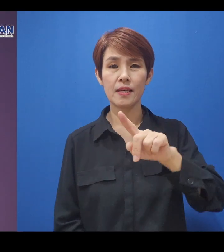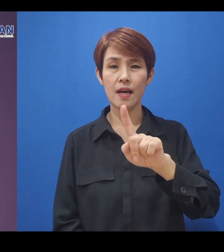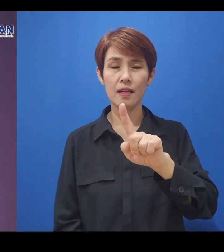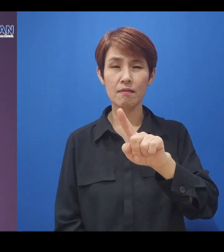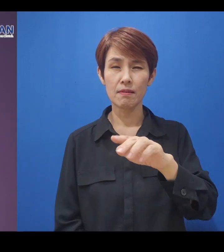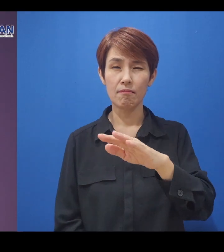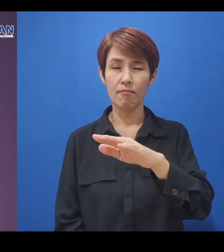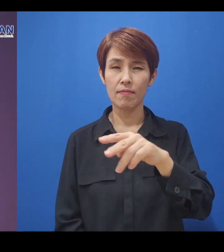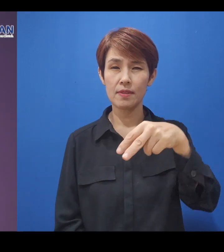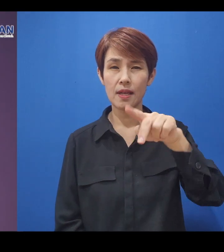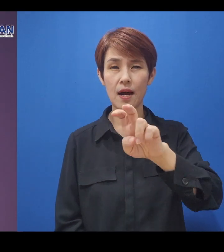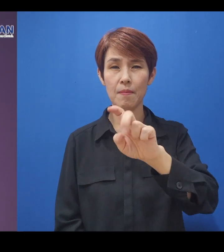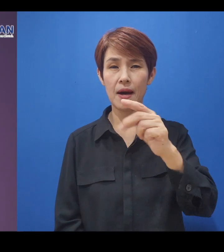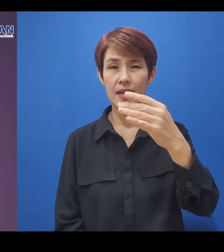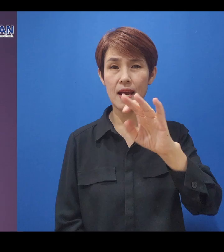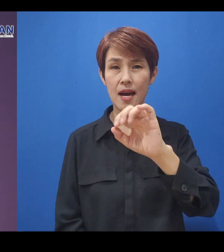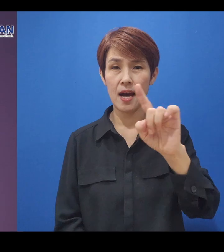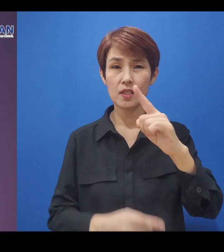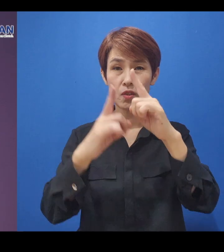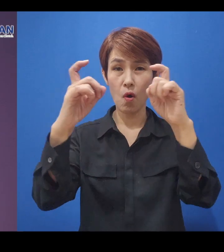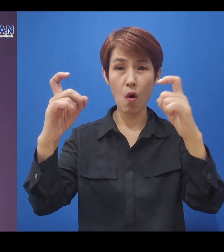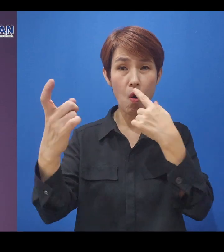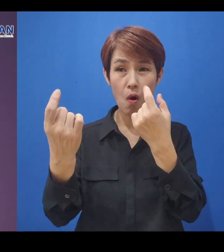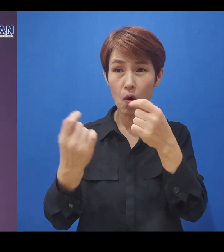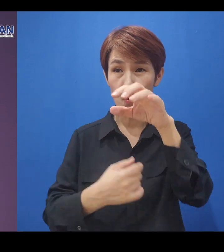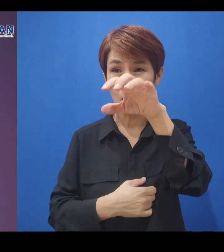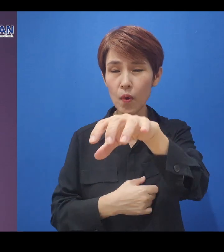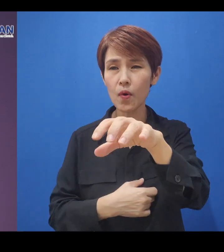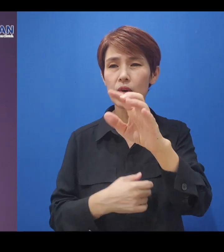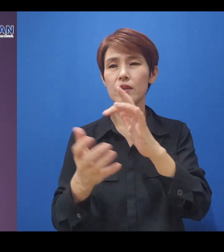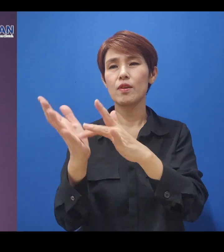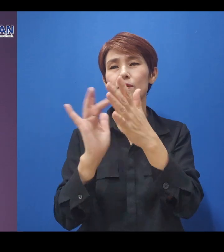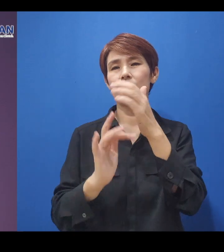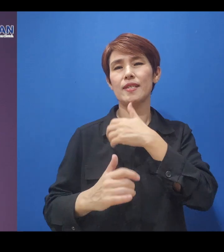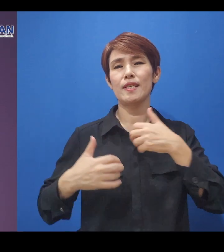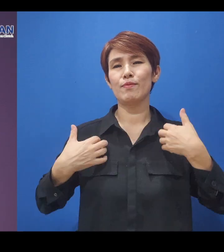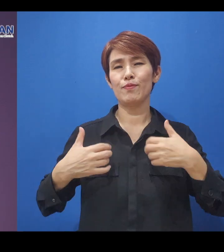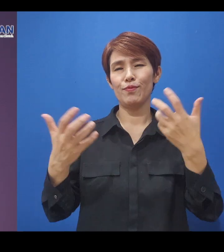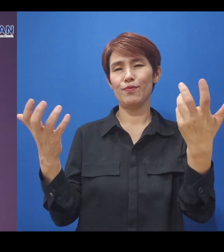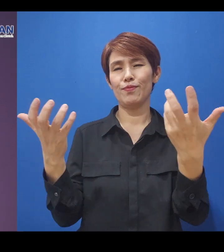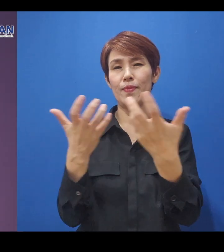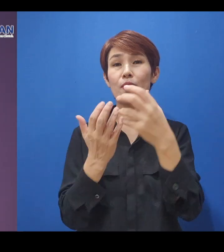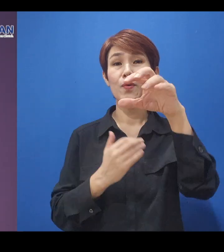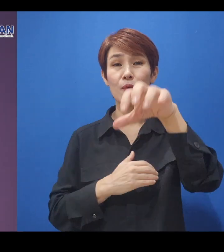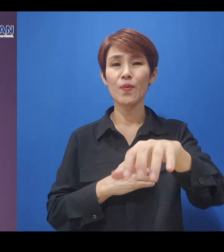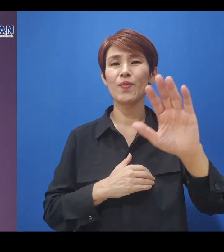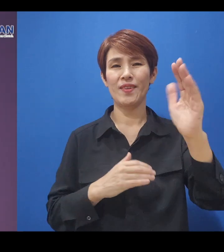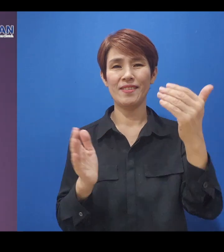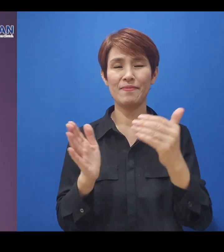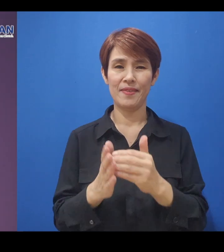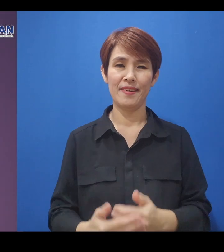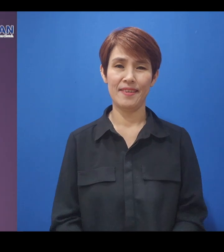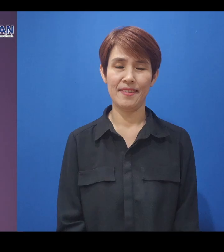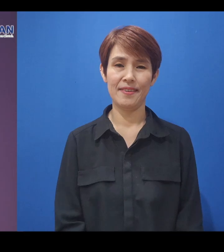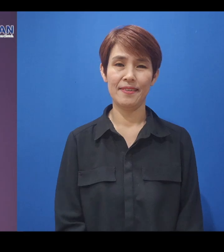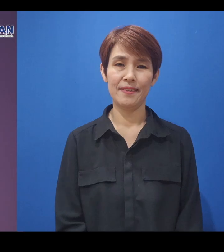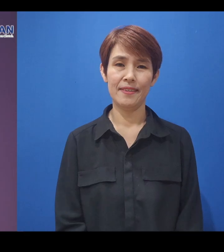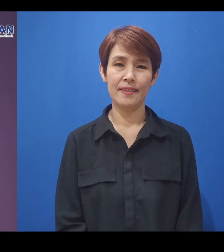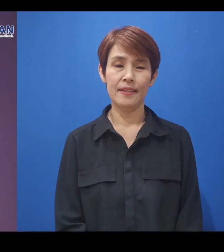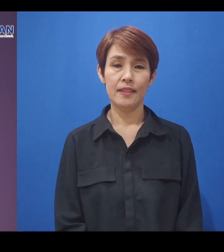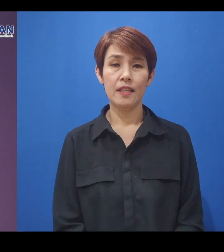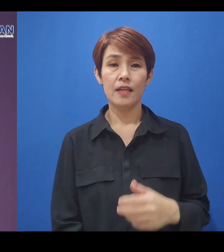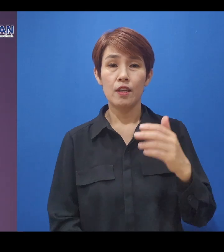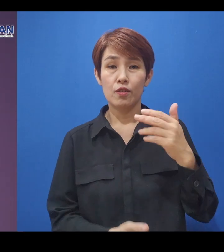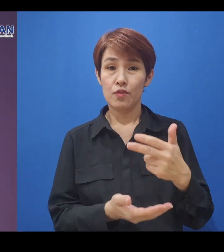그 성에도 예수님의 기쁨이 충만한 성이 되게 하신 줄 믿습니다. 그렇게 우리